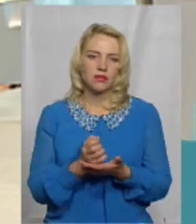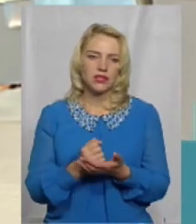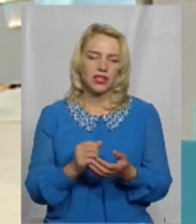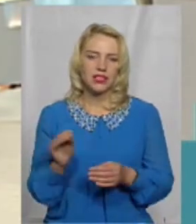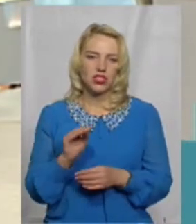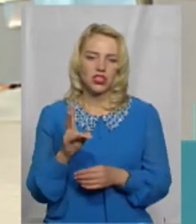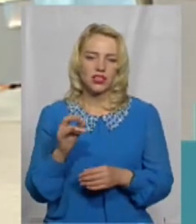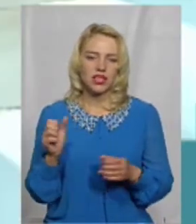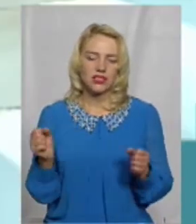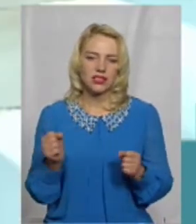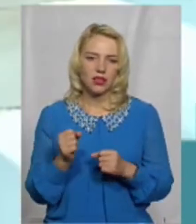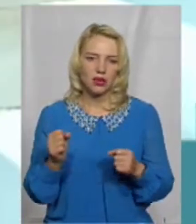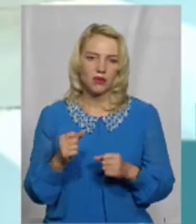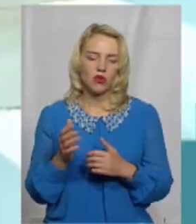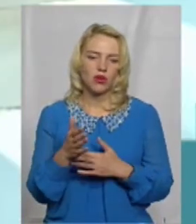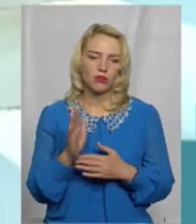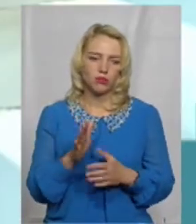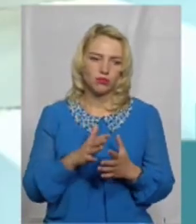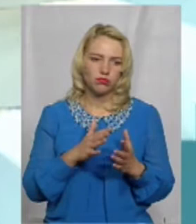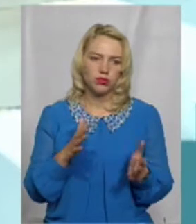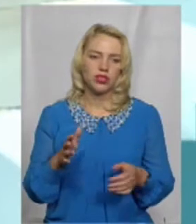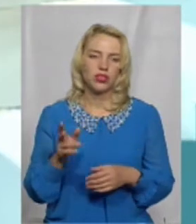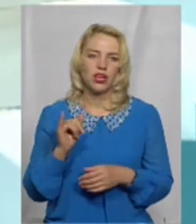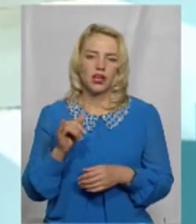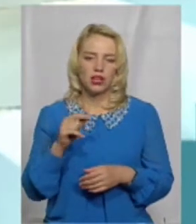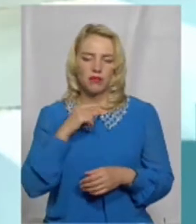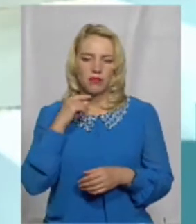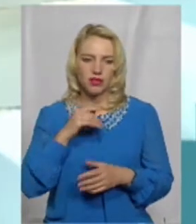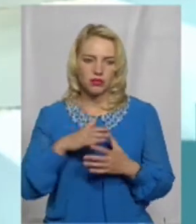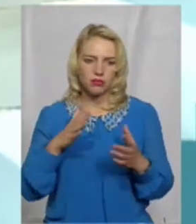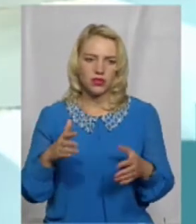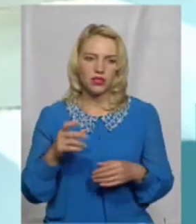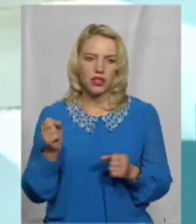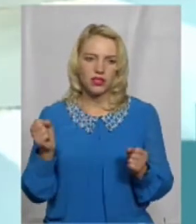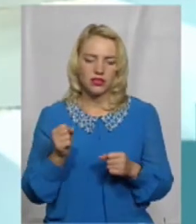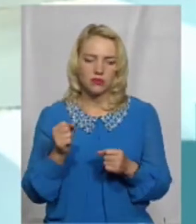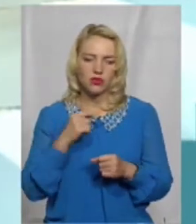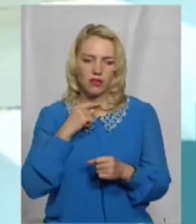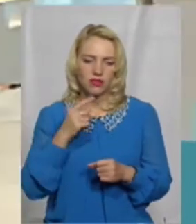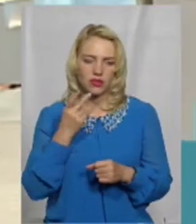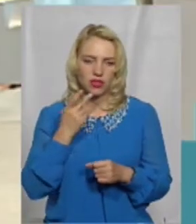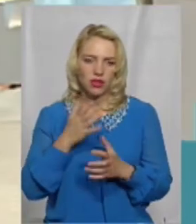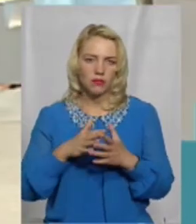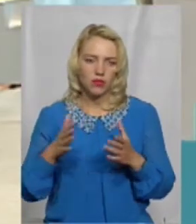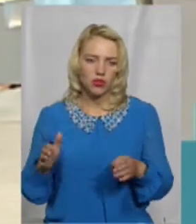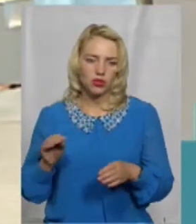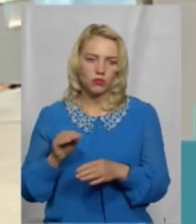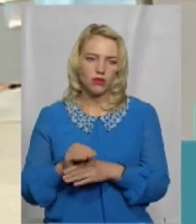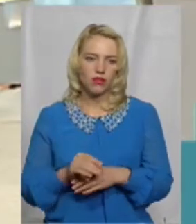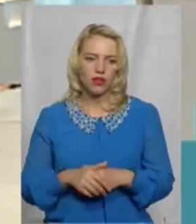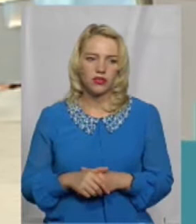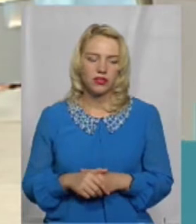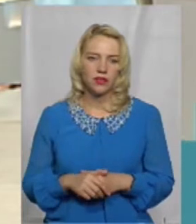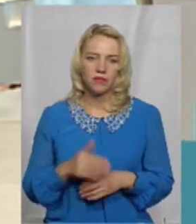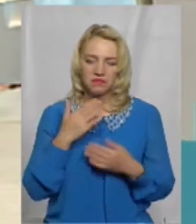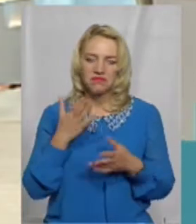риба більше, і більше м'яса такого. Будемо додавати. На зиму ми додаємо завжди більше. Пане Сергію, а ви навіщо так